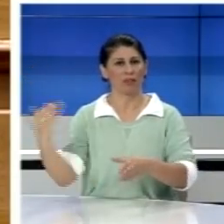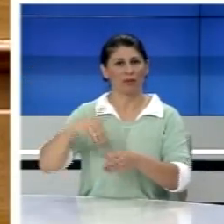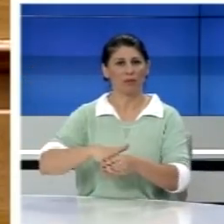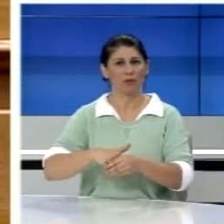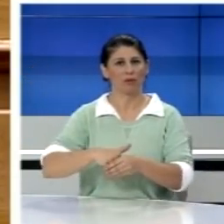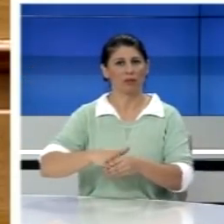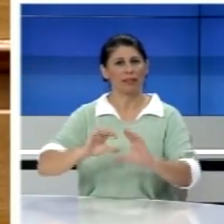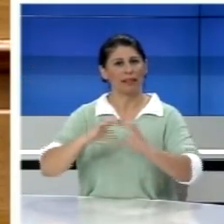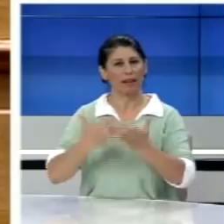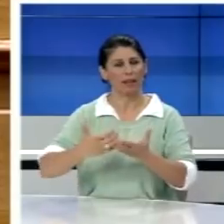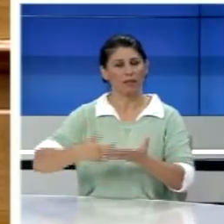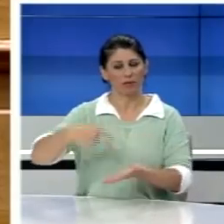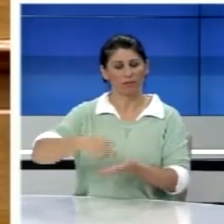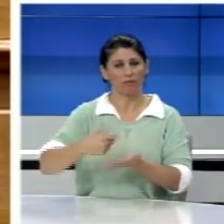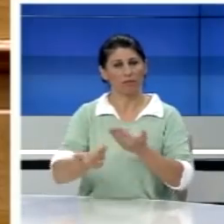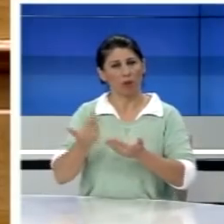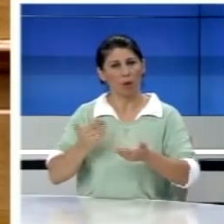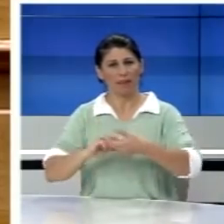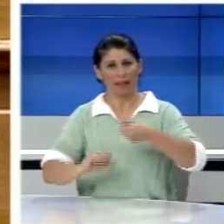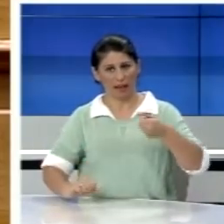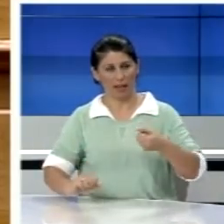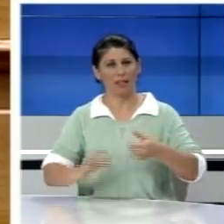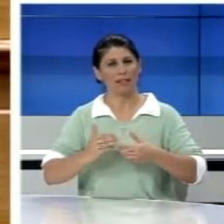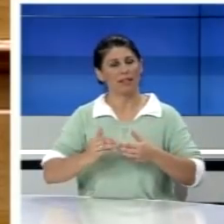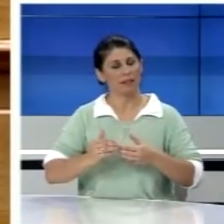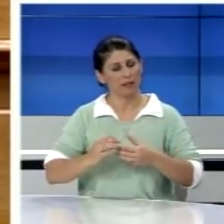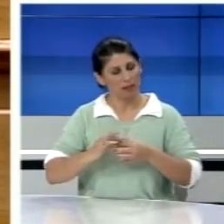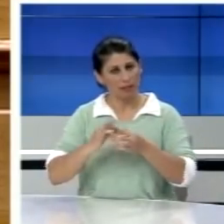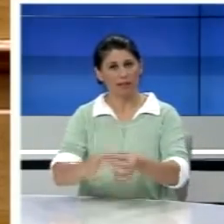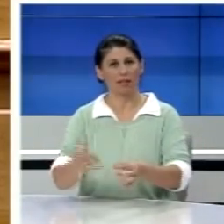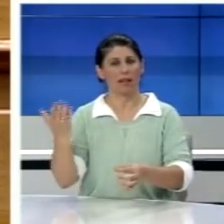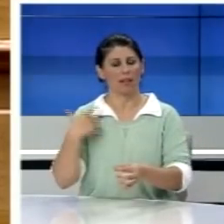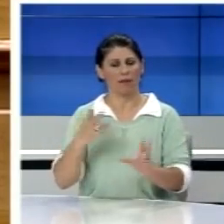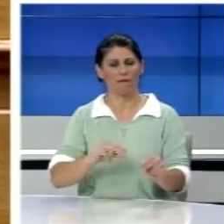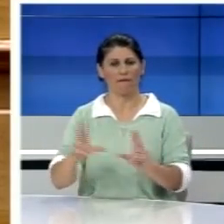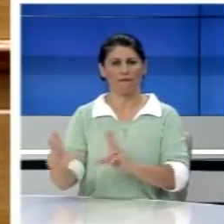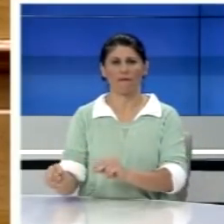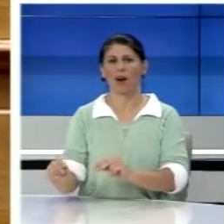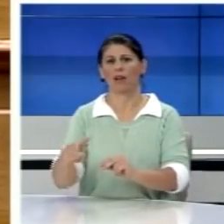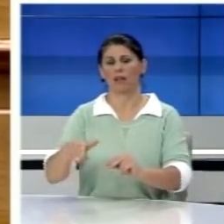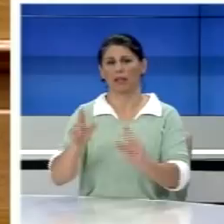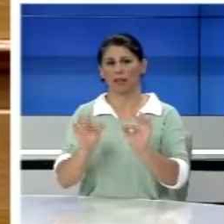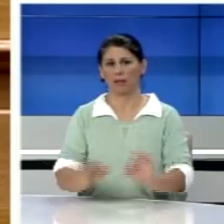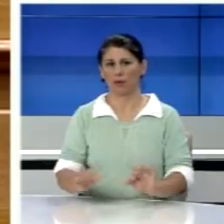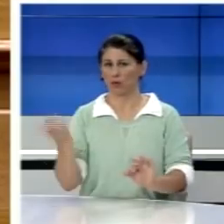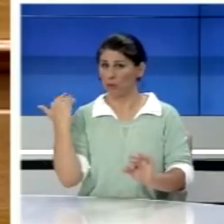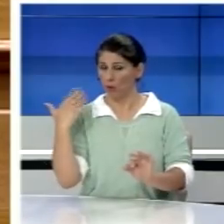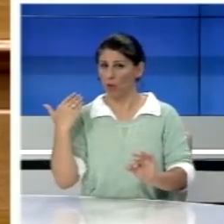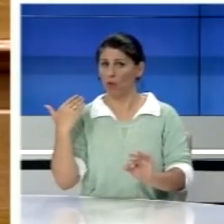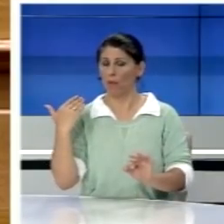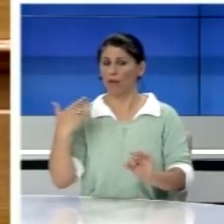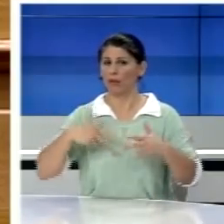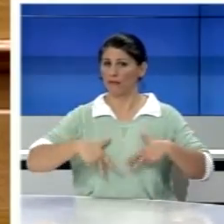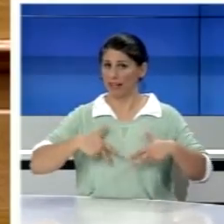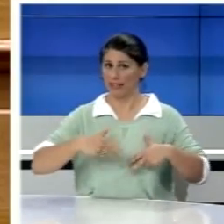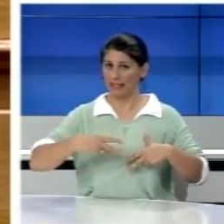τα δίδακτρα και στα προπτυχιακά, σε συνέχεια των αντίστοιχων ρυθμίσεων του προκατόχου της κυβέρνησης του ΣΥΡΙΖΑ, που επί